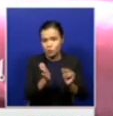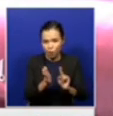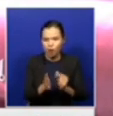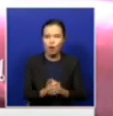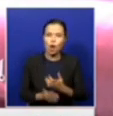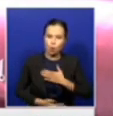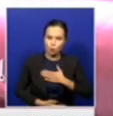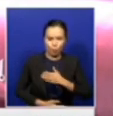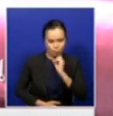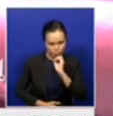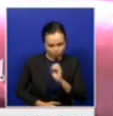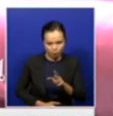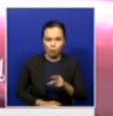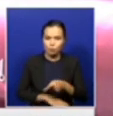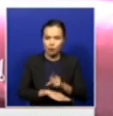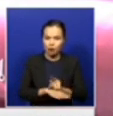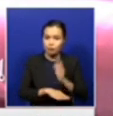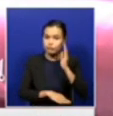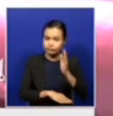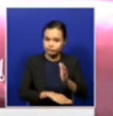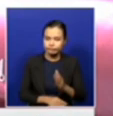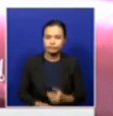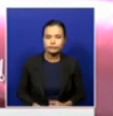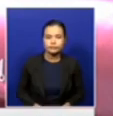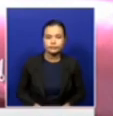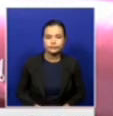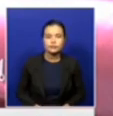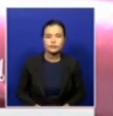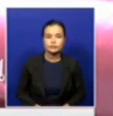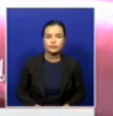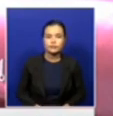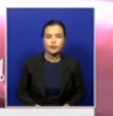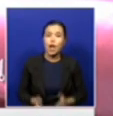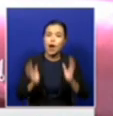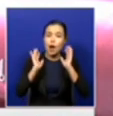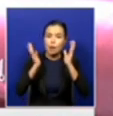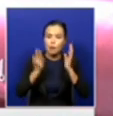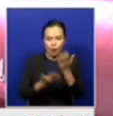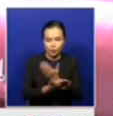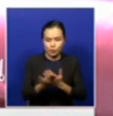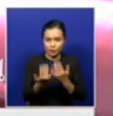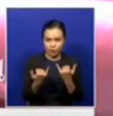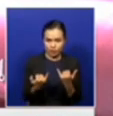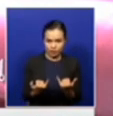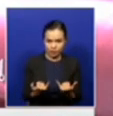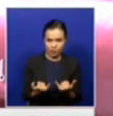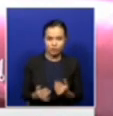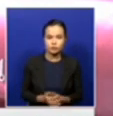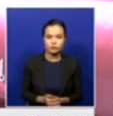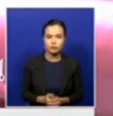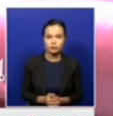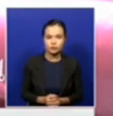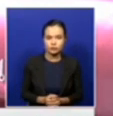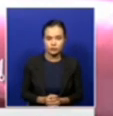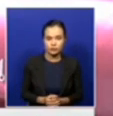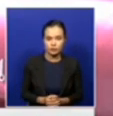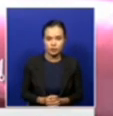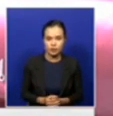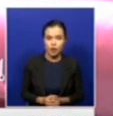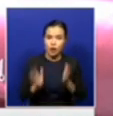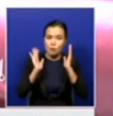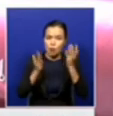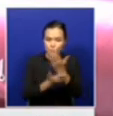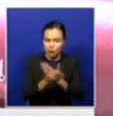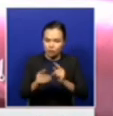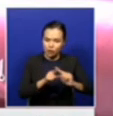เรียนท่านประธานต่อไปโดยการอภิปรายครั้งนี้นะครับก็คงจะมีการอภิปรายกันหลาก